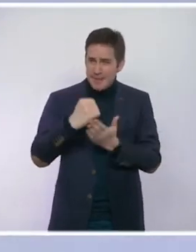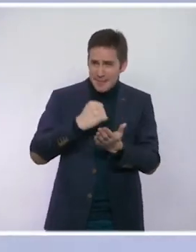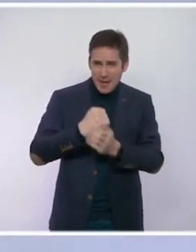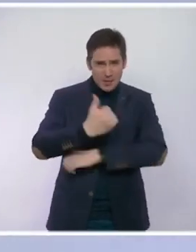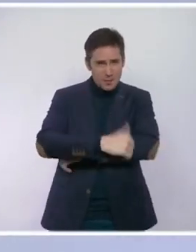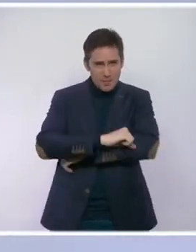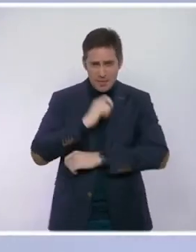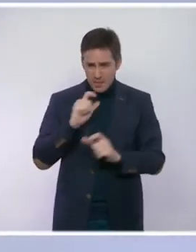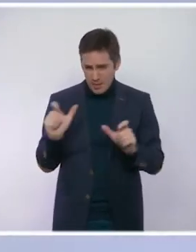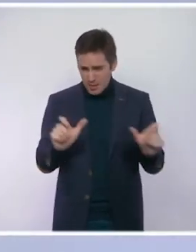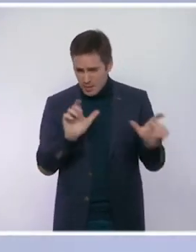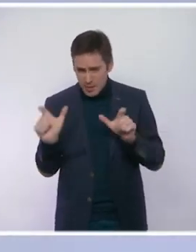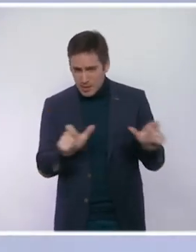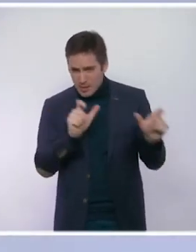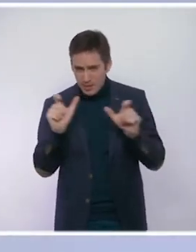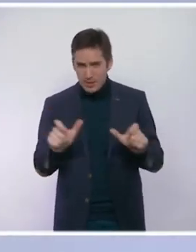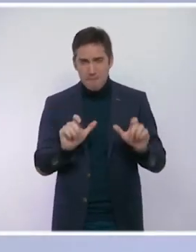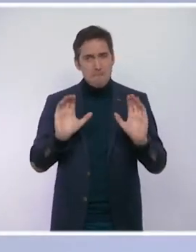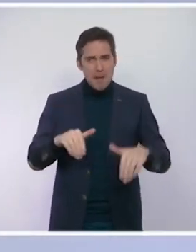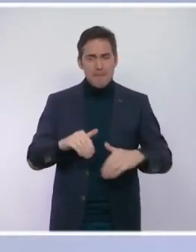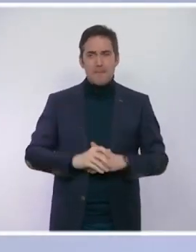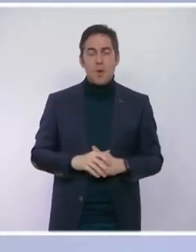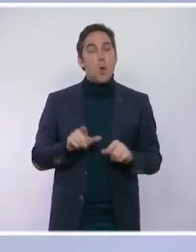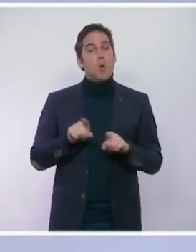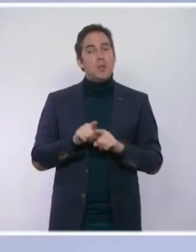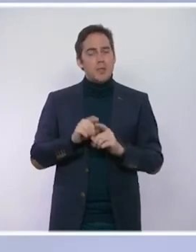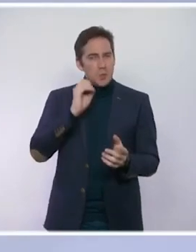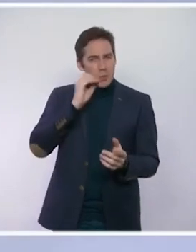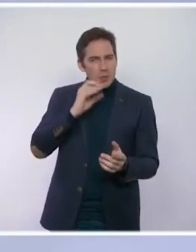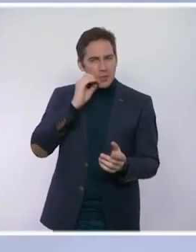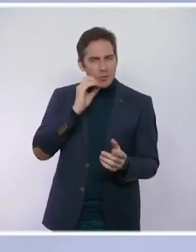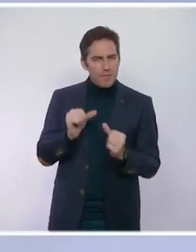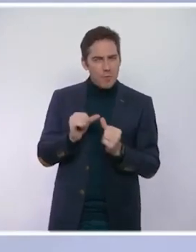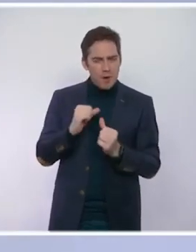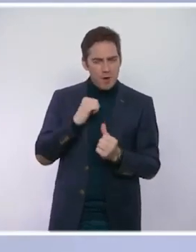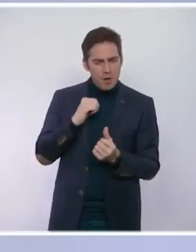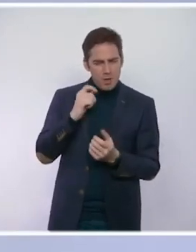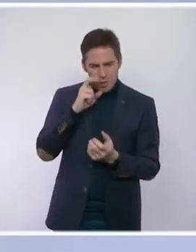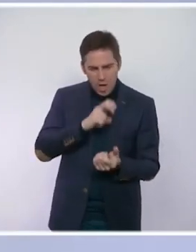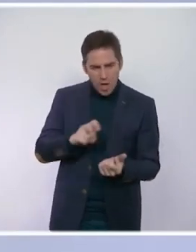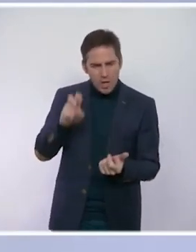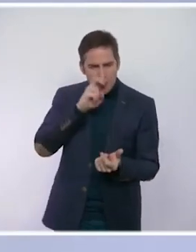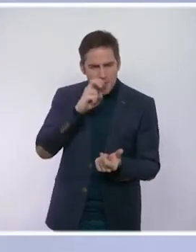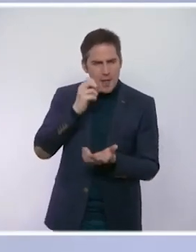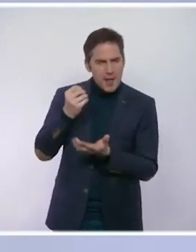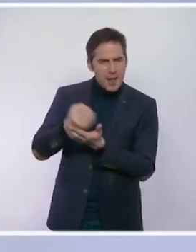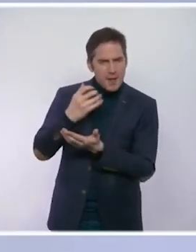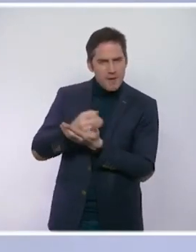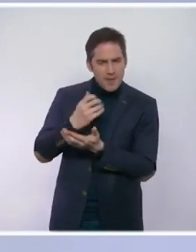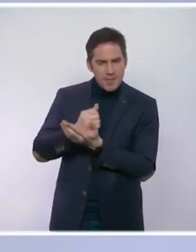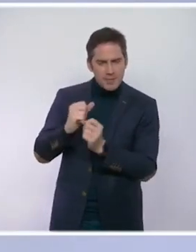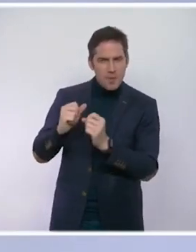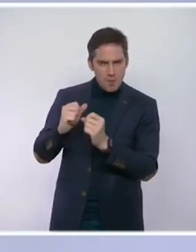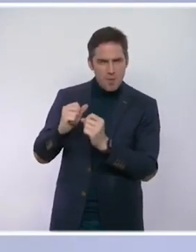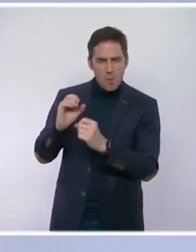son développement dans notre pays. Et surtout, chaque jour nous apporte des informations nouvelles sur le variant. Nous ne savons pas tout, mais nous commençons